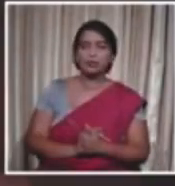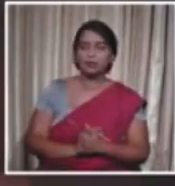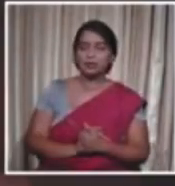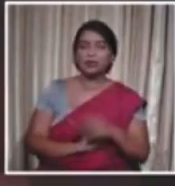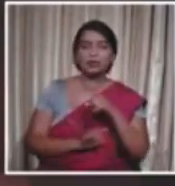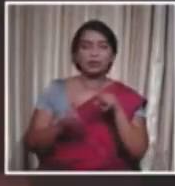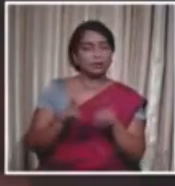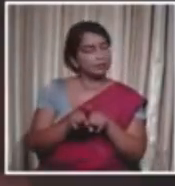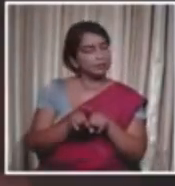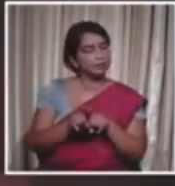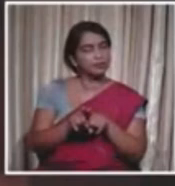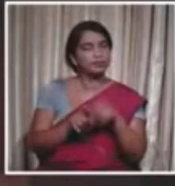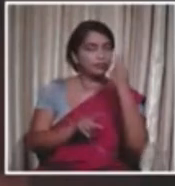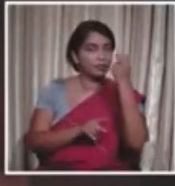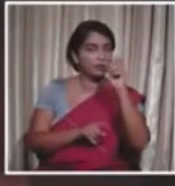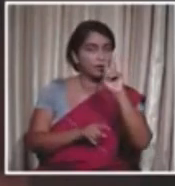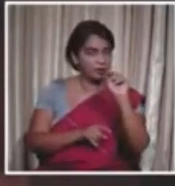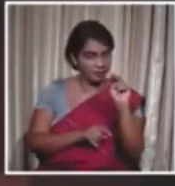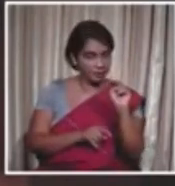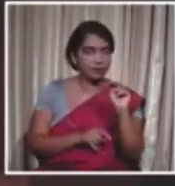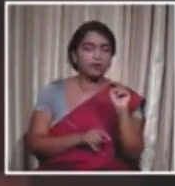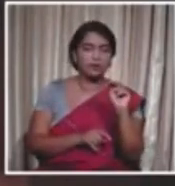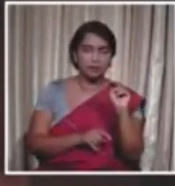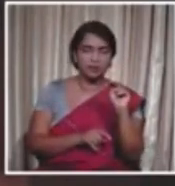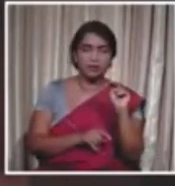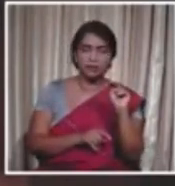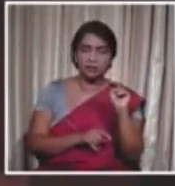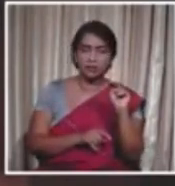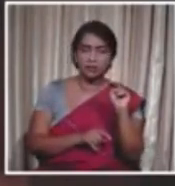ඒ වගේම 2020